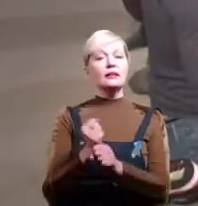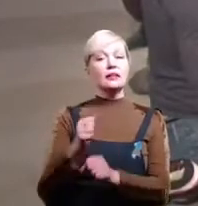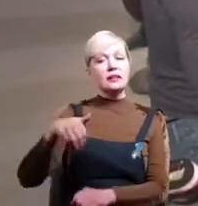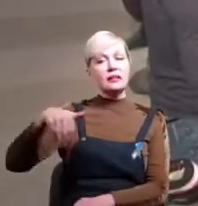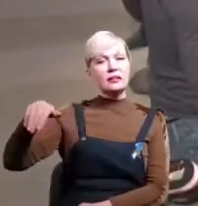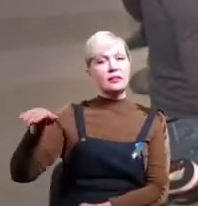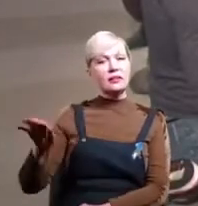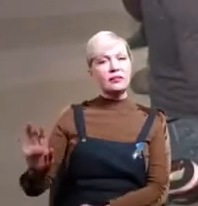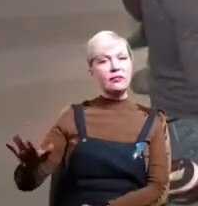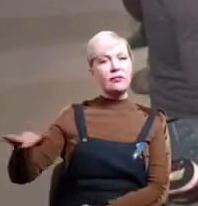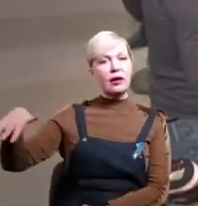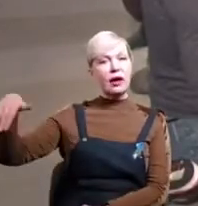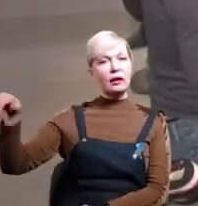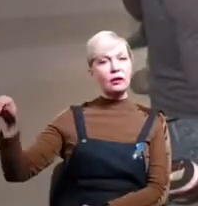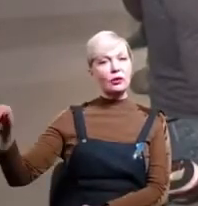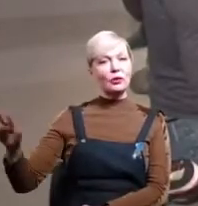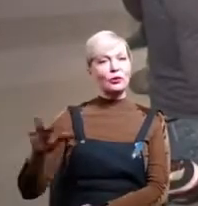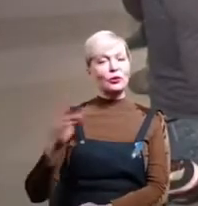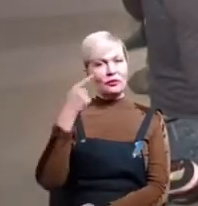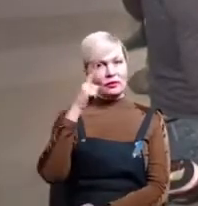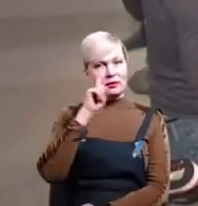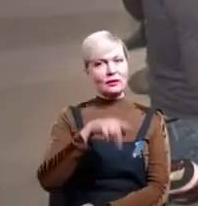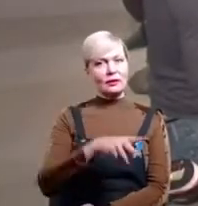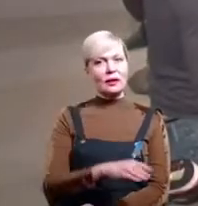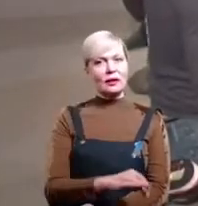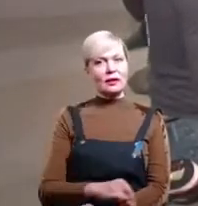Да, локоть от локтя.